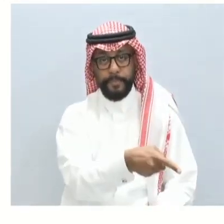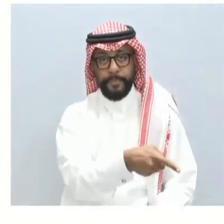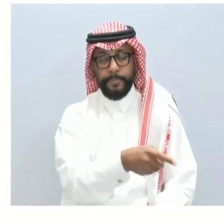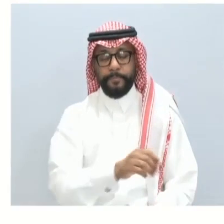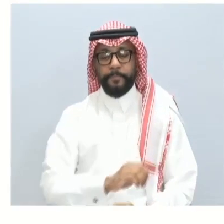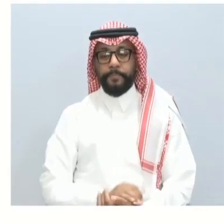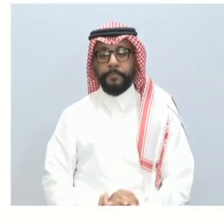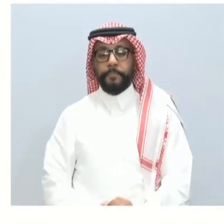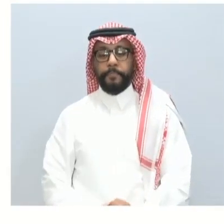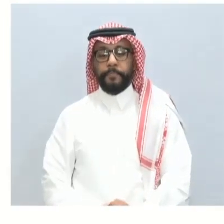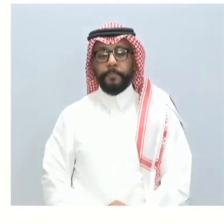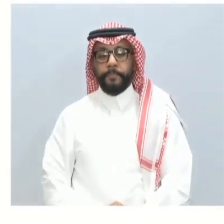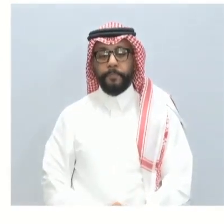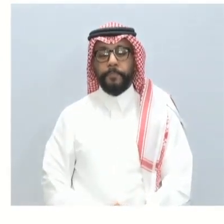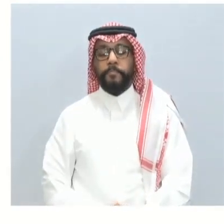لل